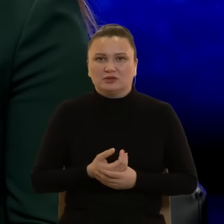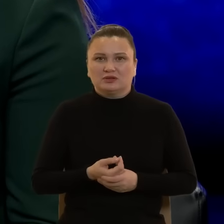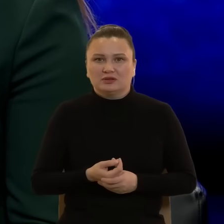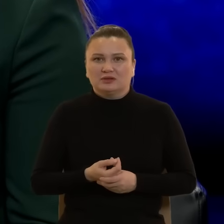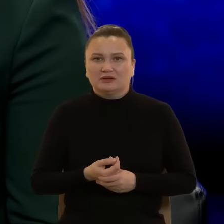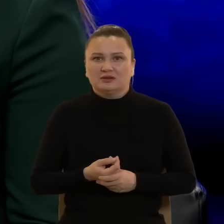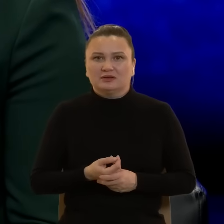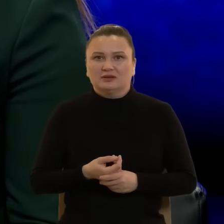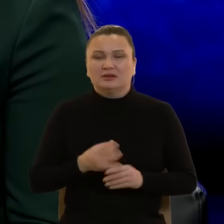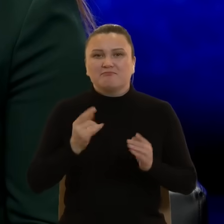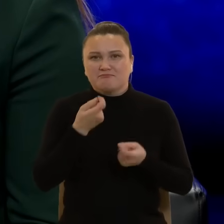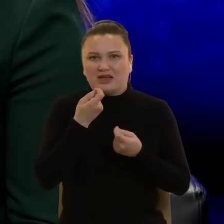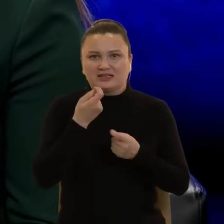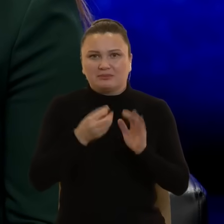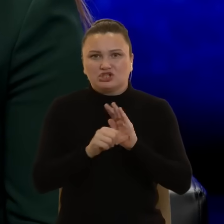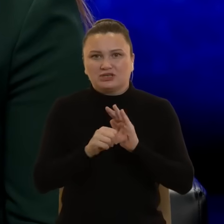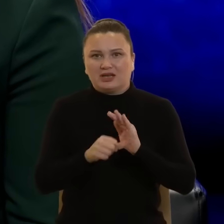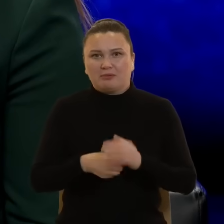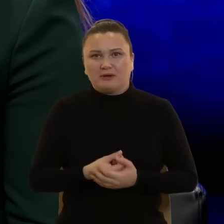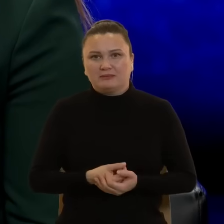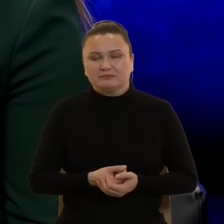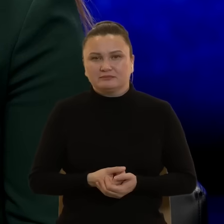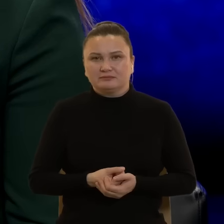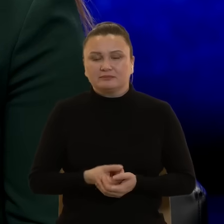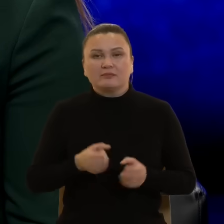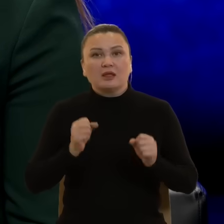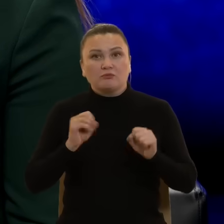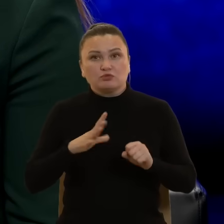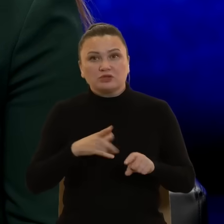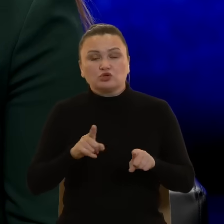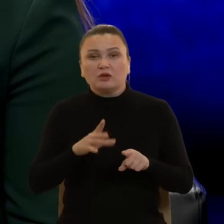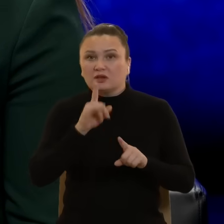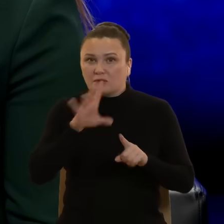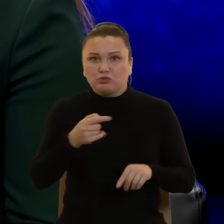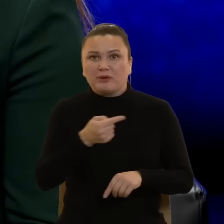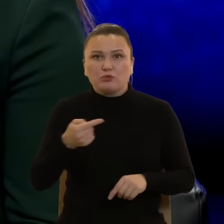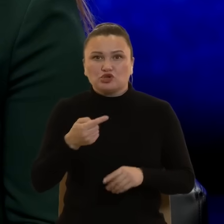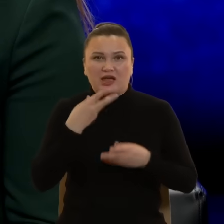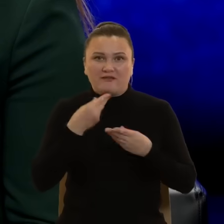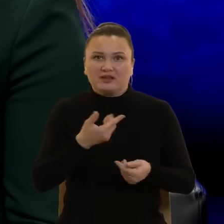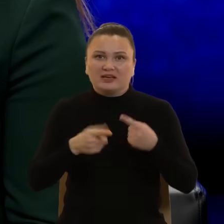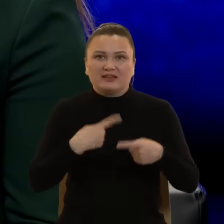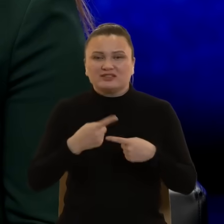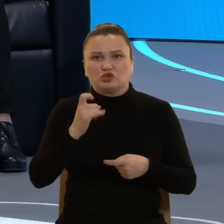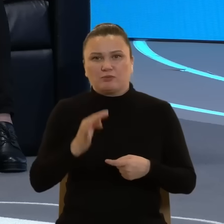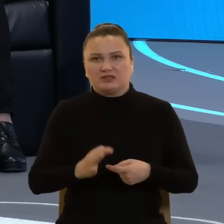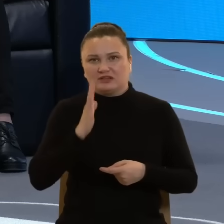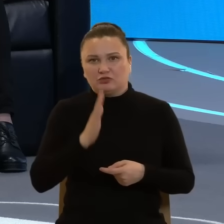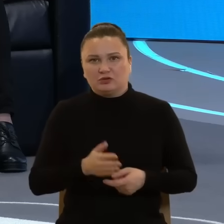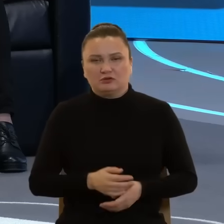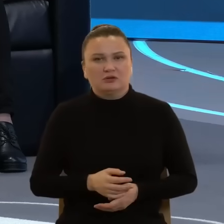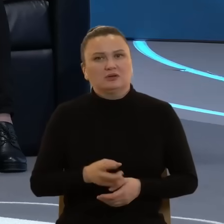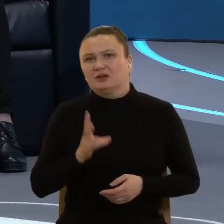возбудители, в том числе микроскопические грибы. А может быть, что не будет побочных эффектов? Или они всегда стопроцентно будут?